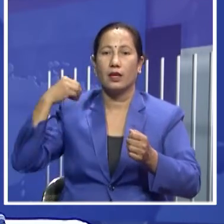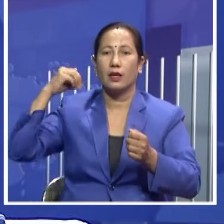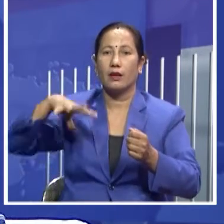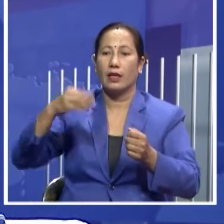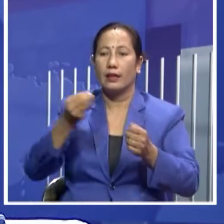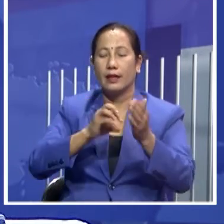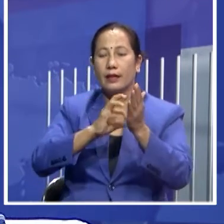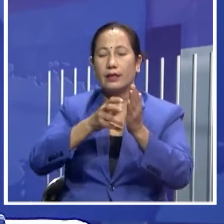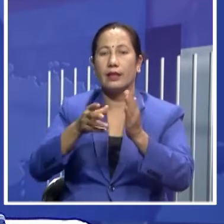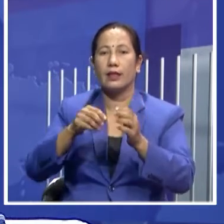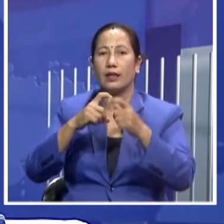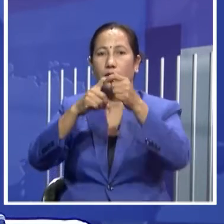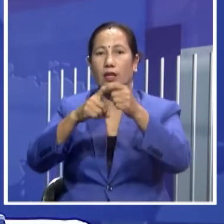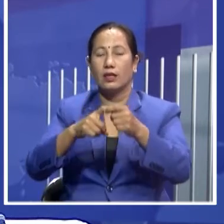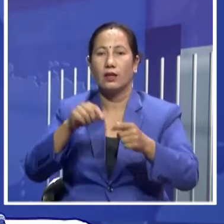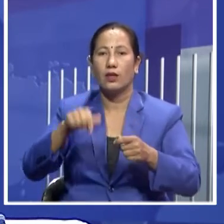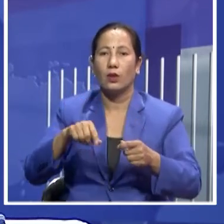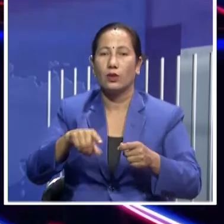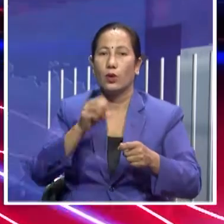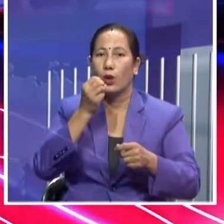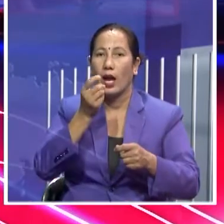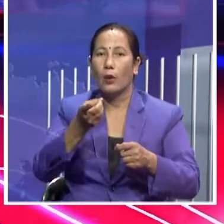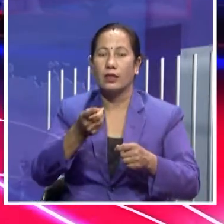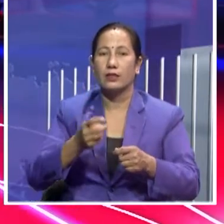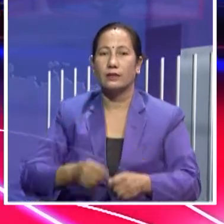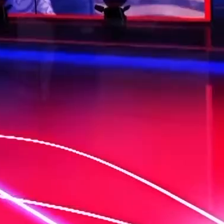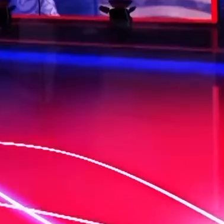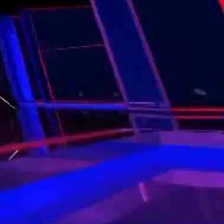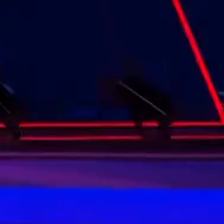केही स्थानीयलाई सोधेका छौँ। हेरौँ आजको आवाजमा।